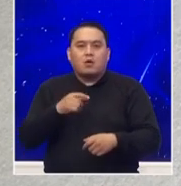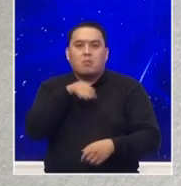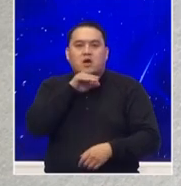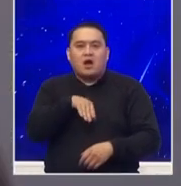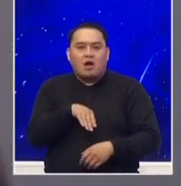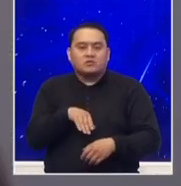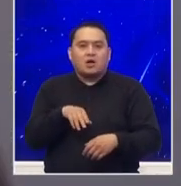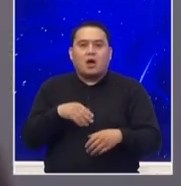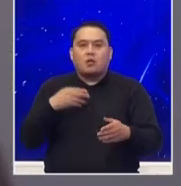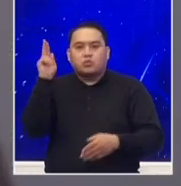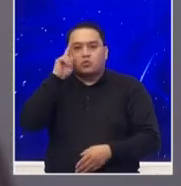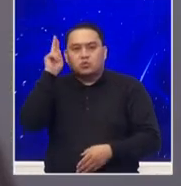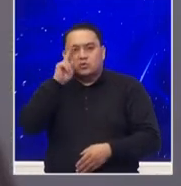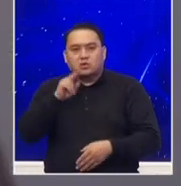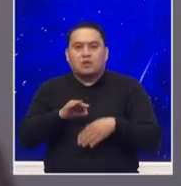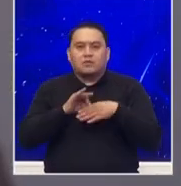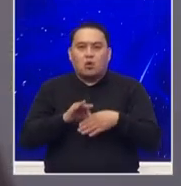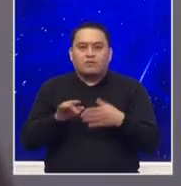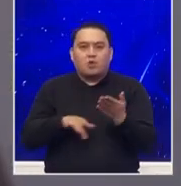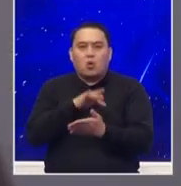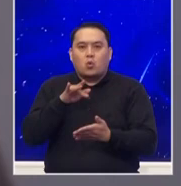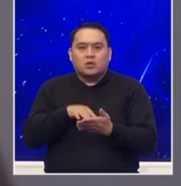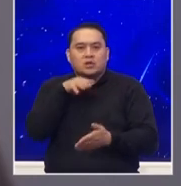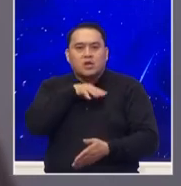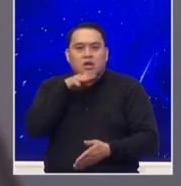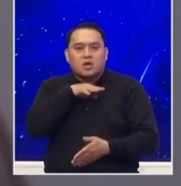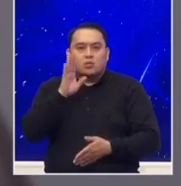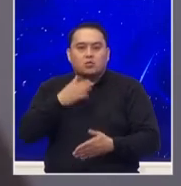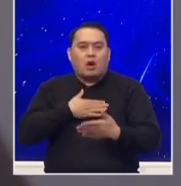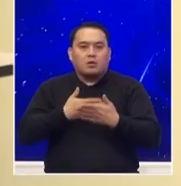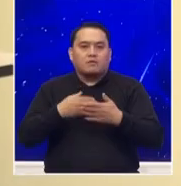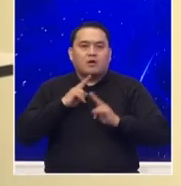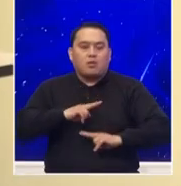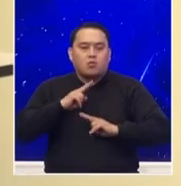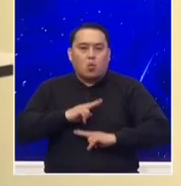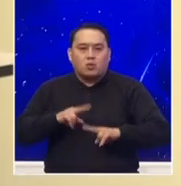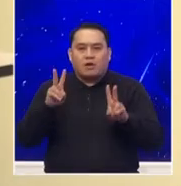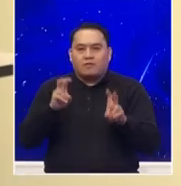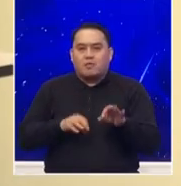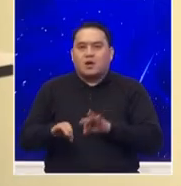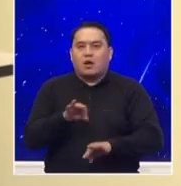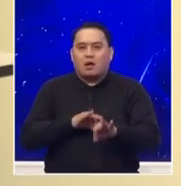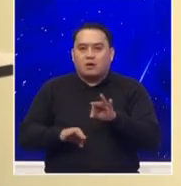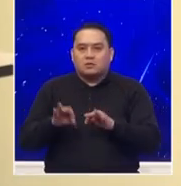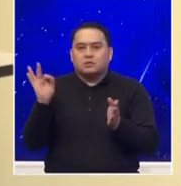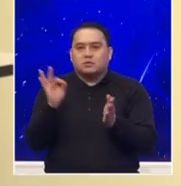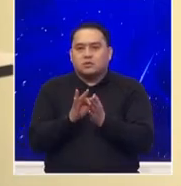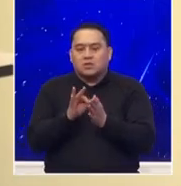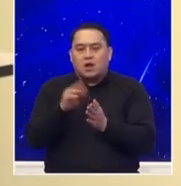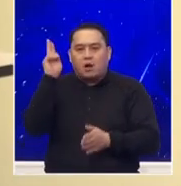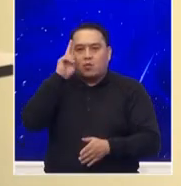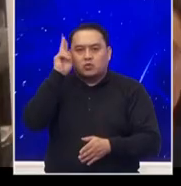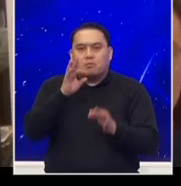профессионального непрерывного обучения, которая находится в городе Текеле, продолжат активную работу в рамках этого проекта. Цель такого курса